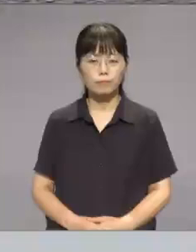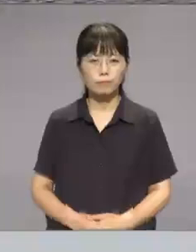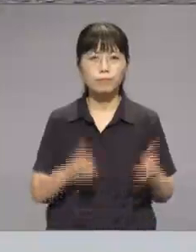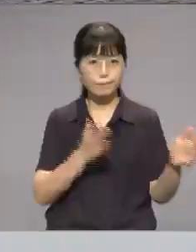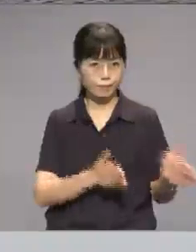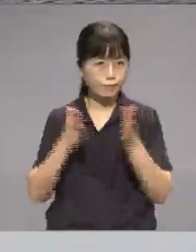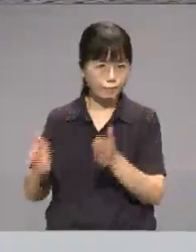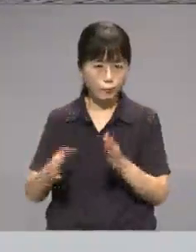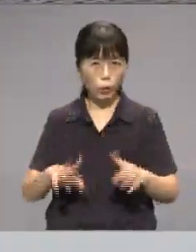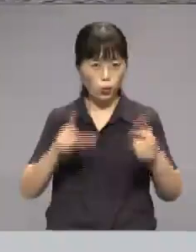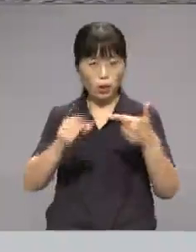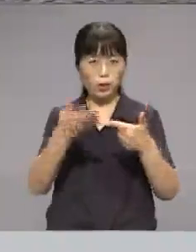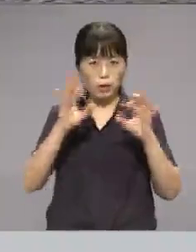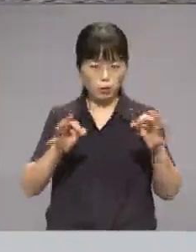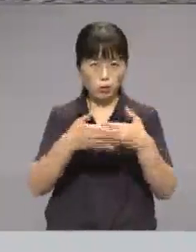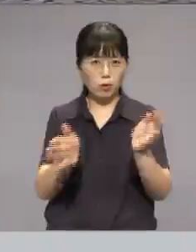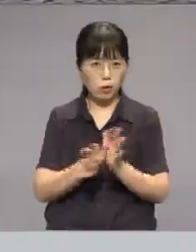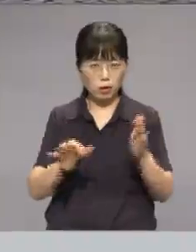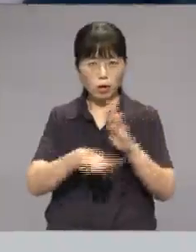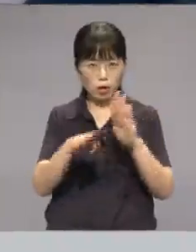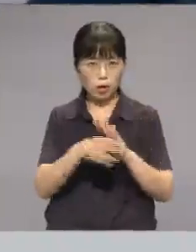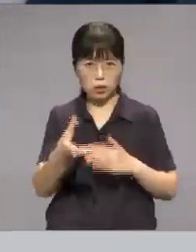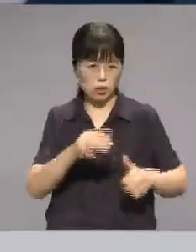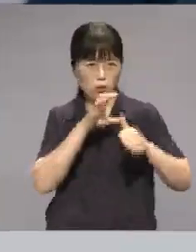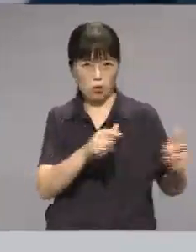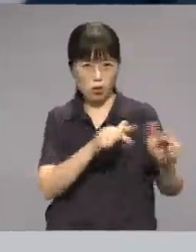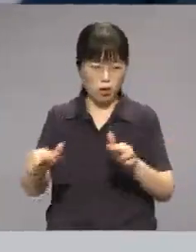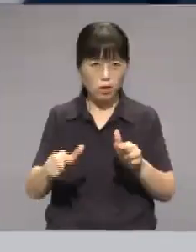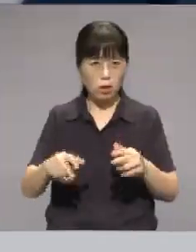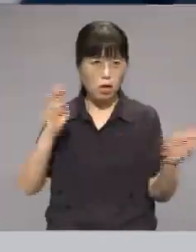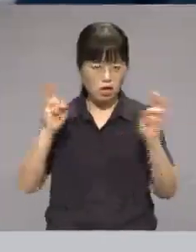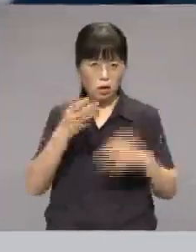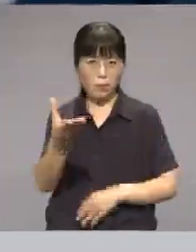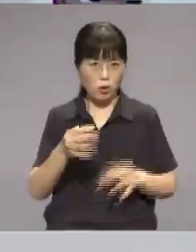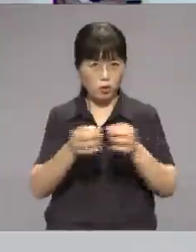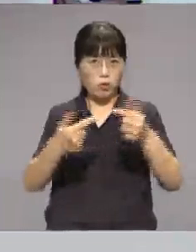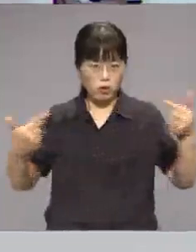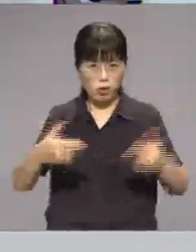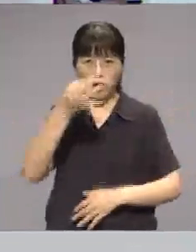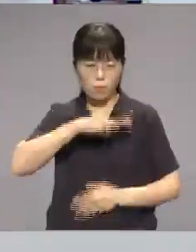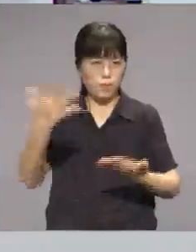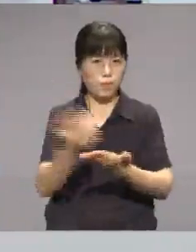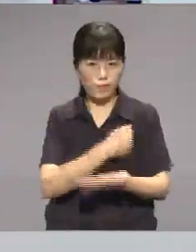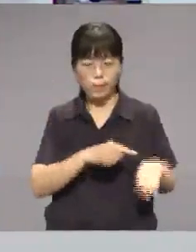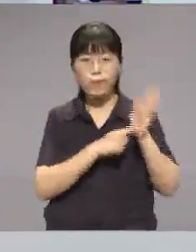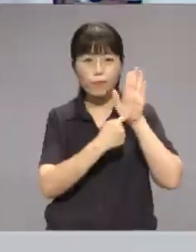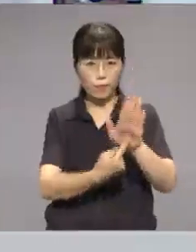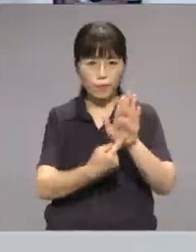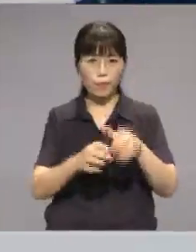다음 소식입니다 올해 상반기 금융당국이 가게 대출을 억제하자 은행들은 기업 대출 비중을 들려 수익을 거둔 곳으로